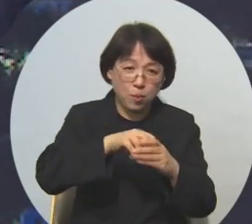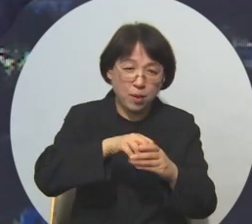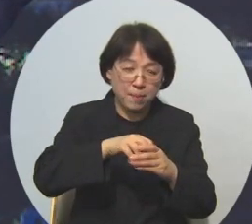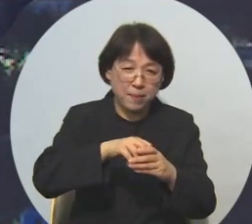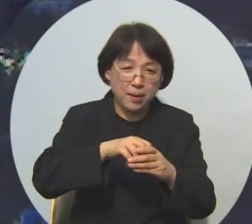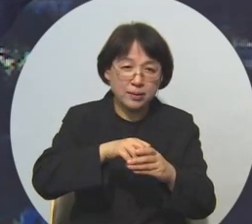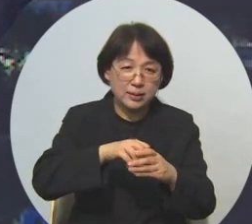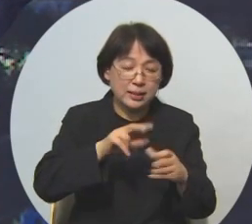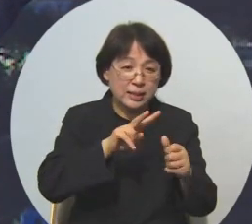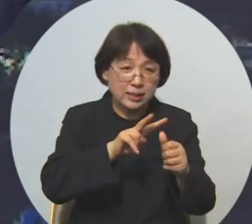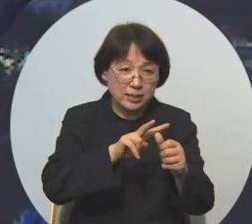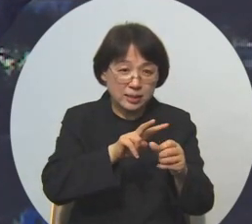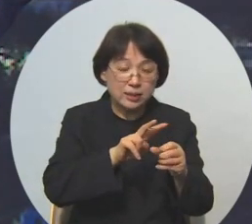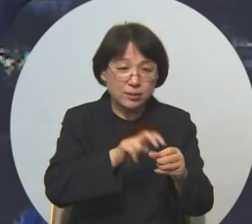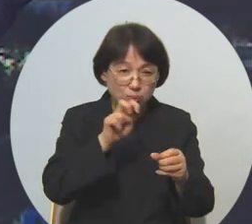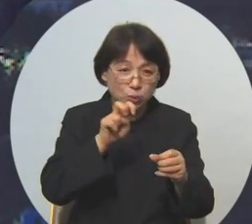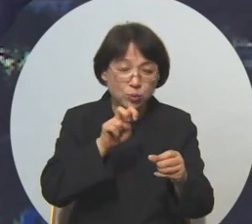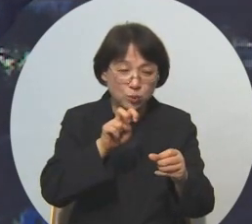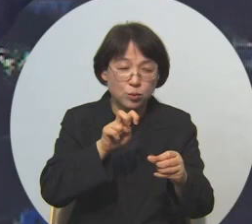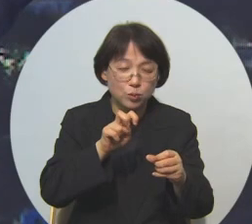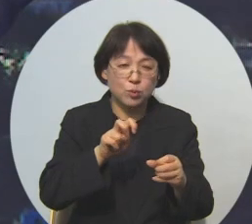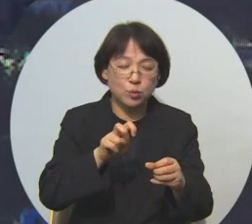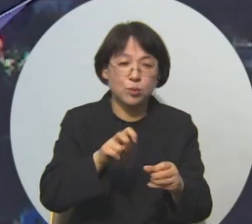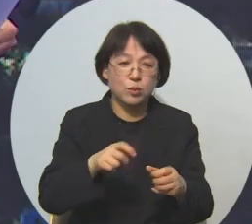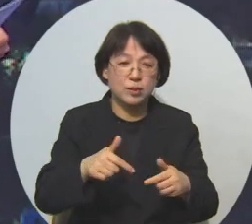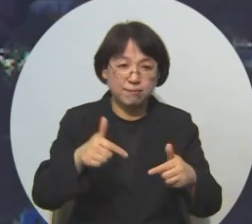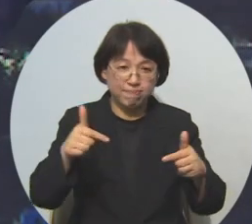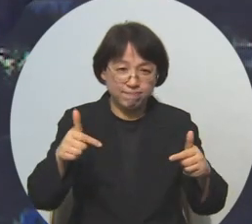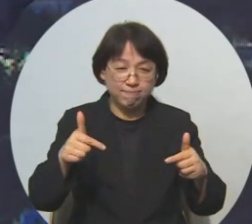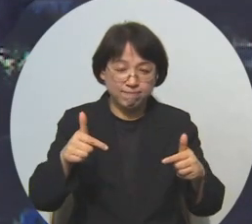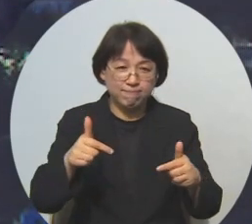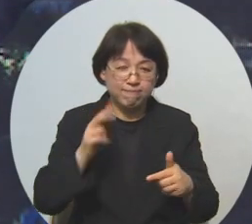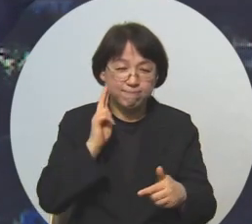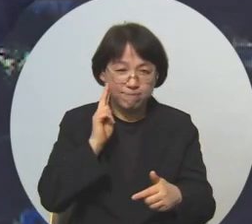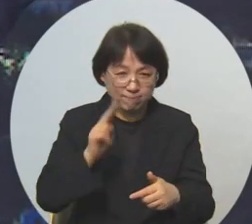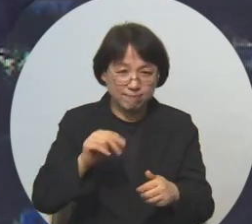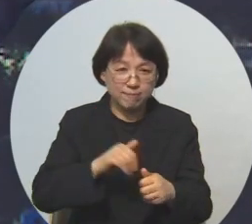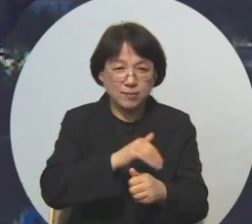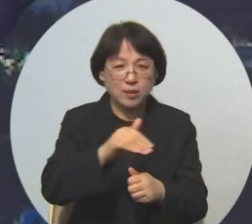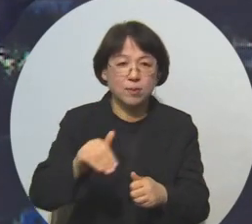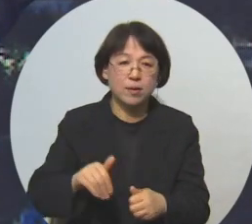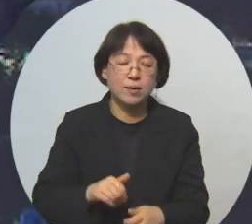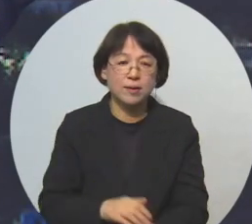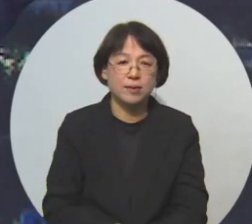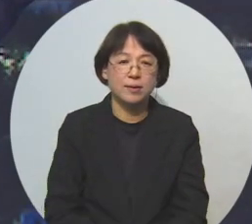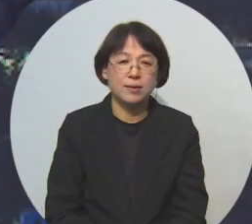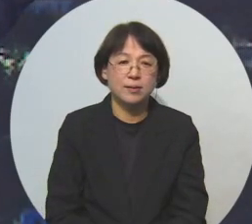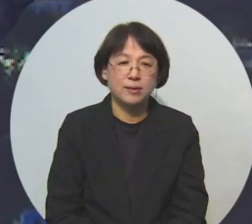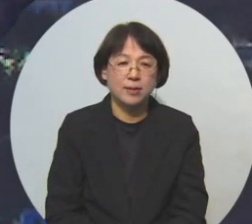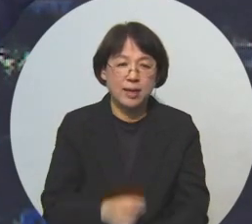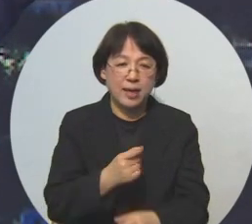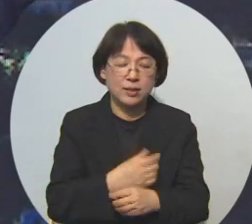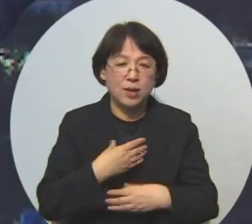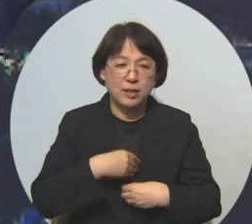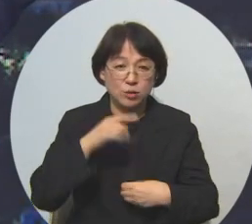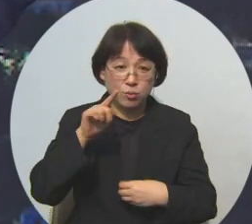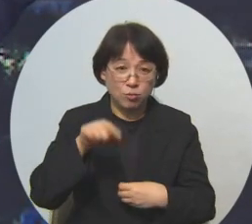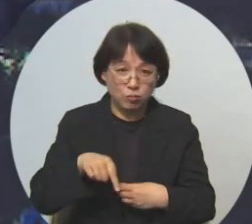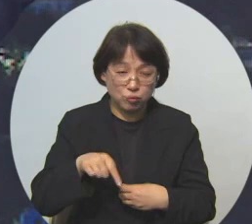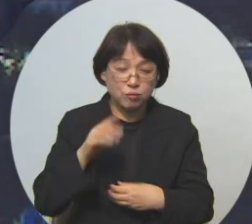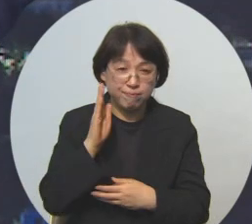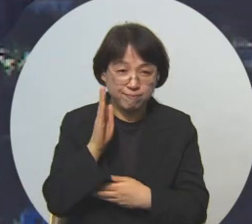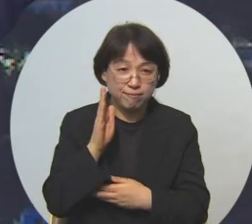등장하면서 이른밤 마약 마케팅이 갈수록 심화되는 추세입니다 행정안전부에 따르면